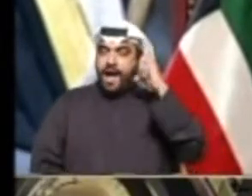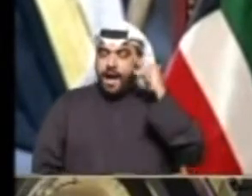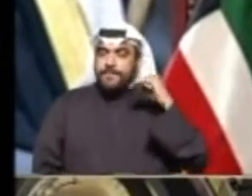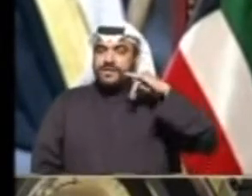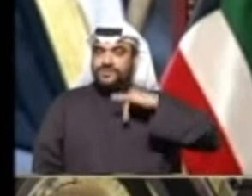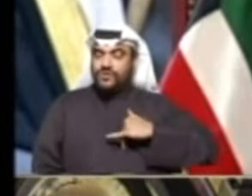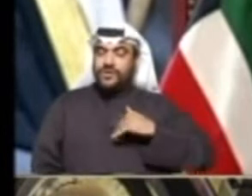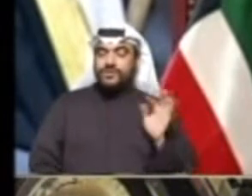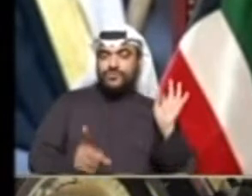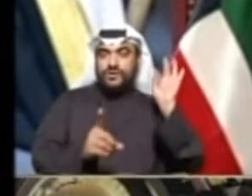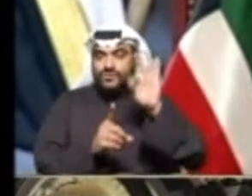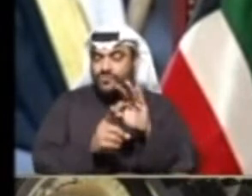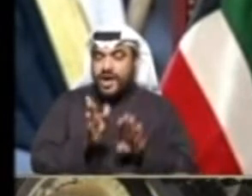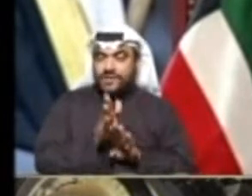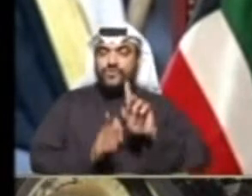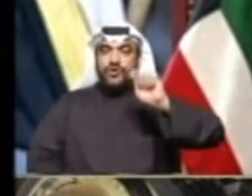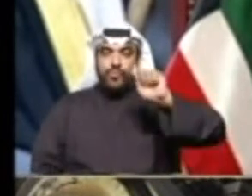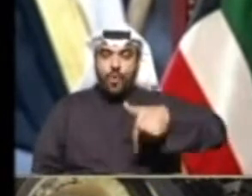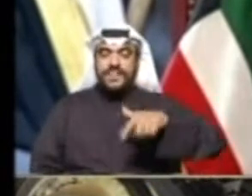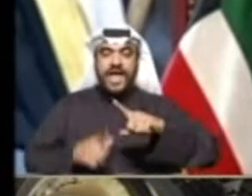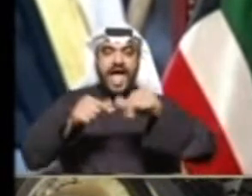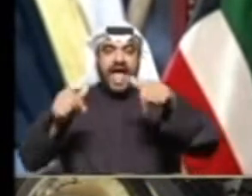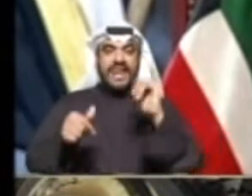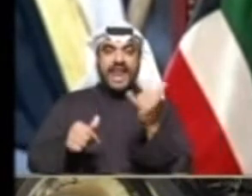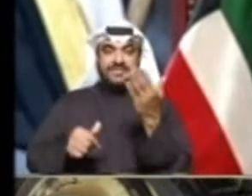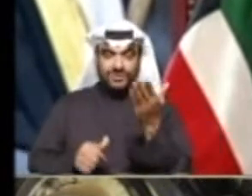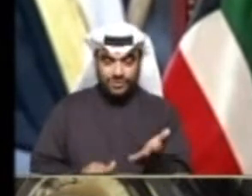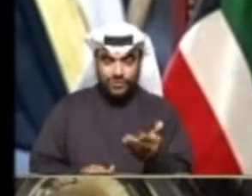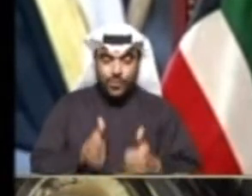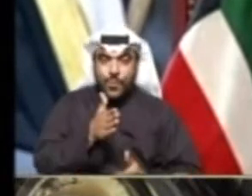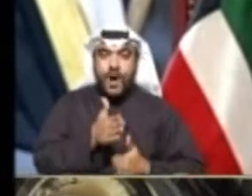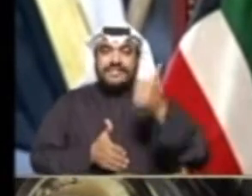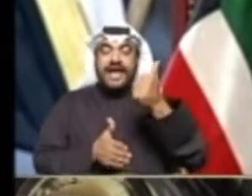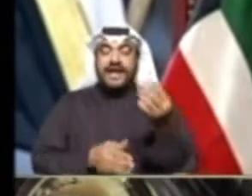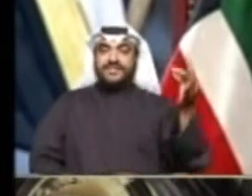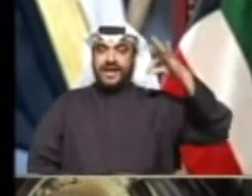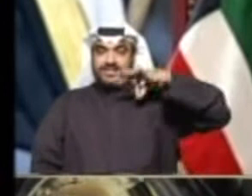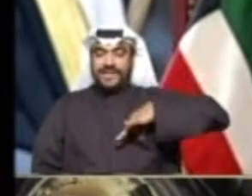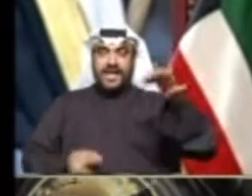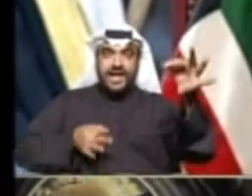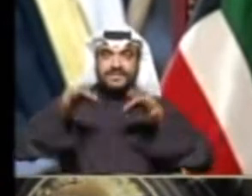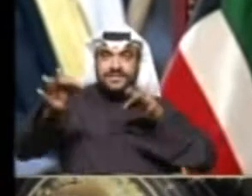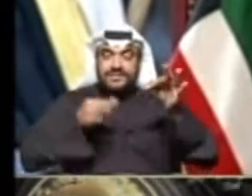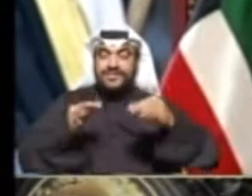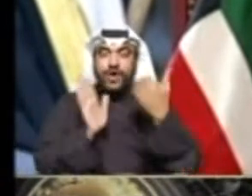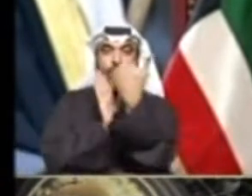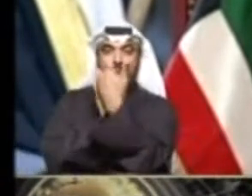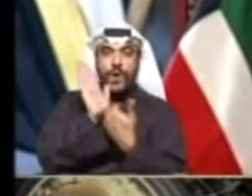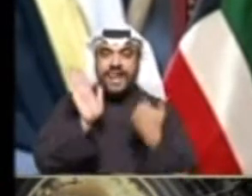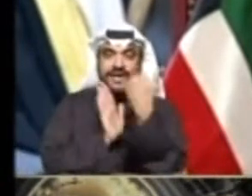في الوصول إلى المواطنة الخليجية وتحقيق المنافع الاستراتيجية